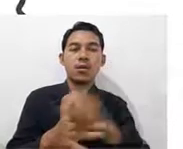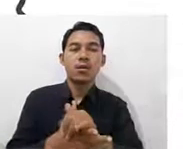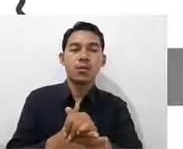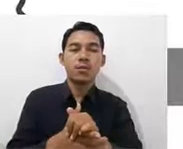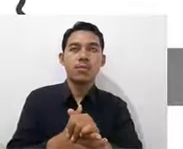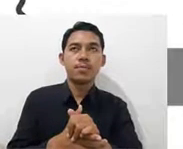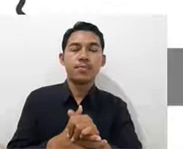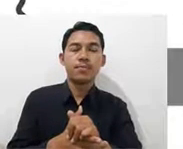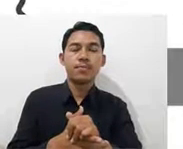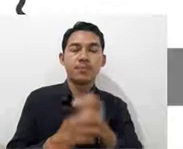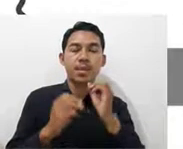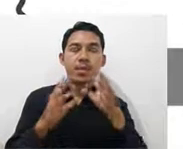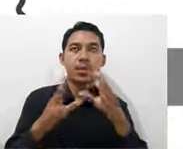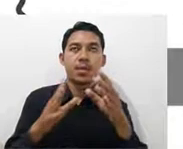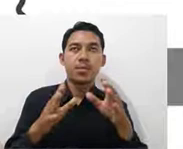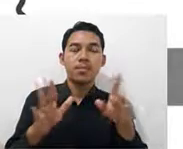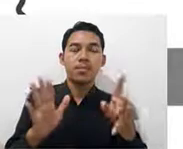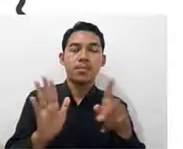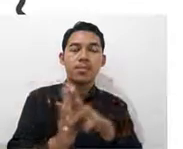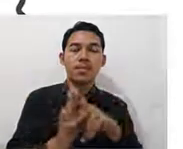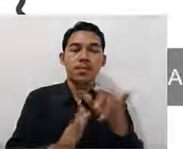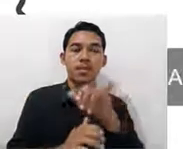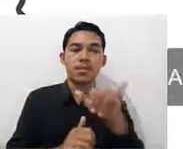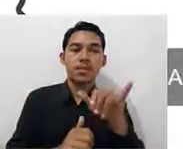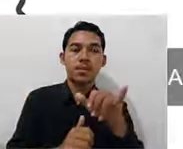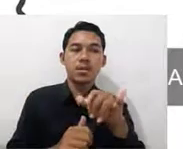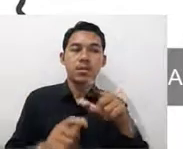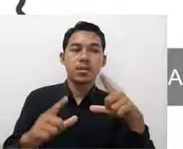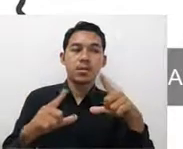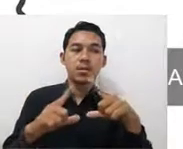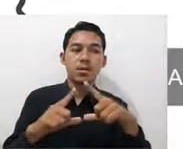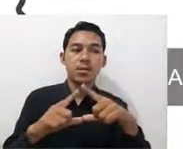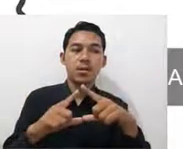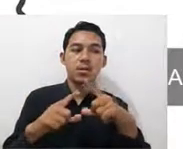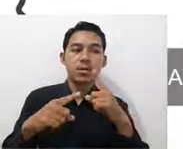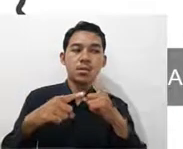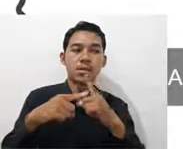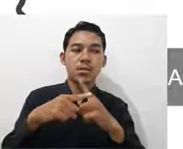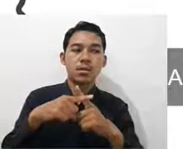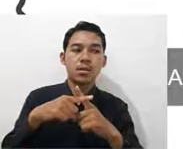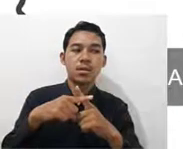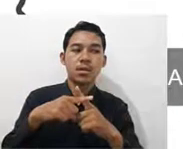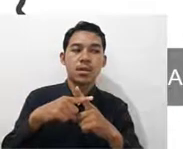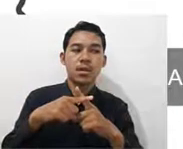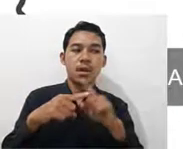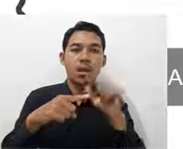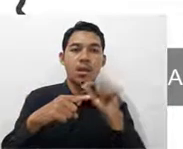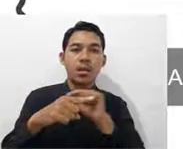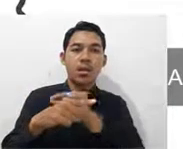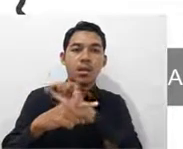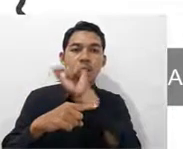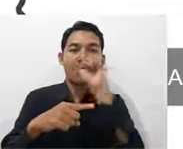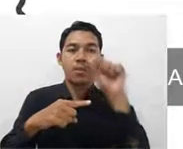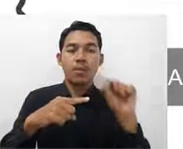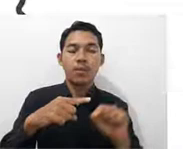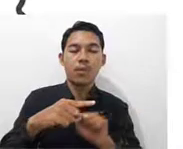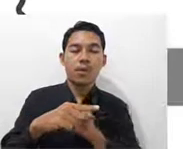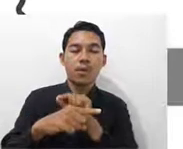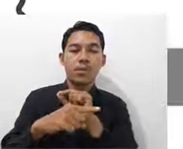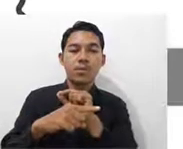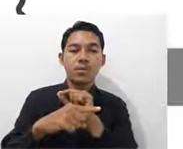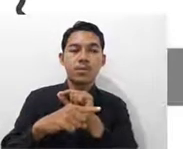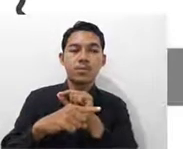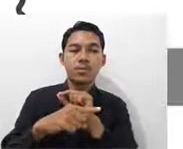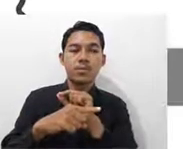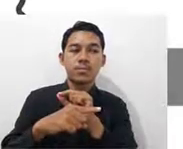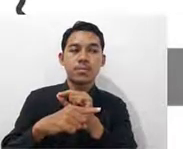itu. Nah dinyatakan dalam persamaan seperti ini. A ditambah ada bulatan kayak gini ya, sama dengan